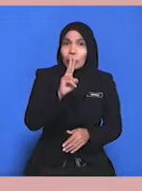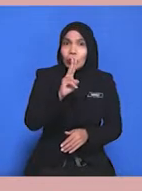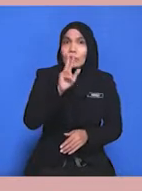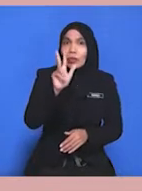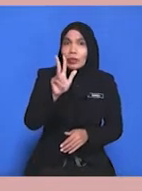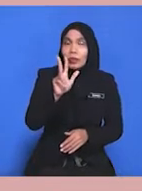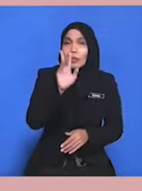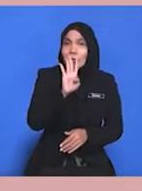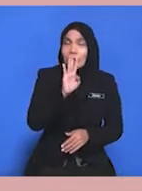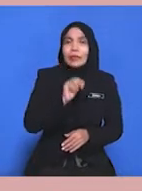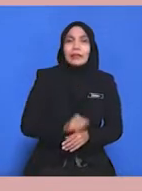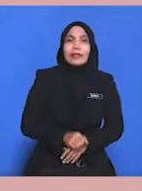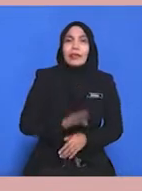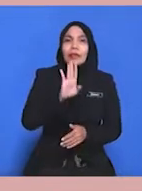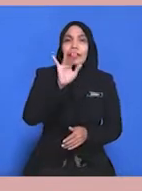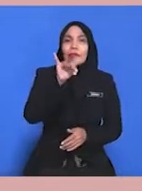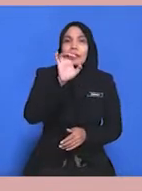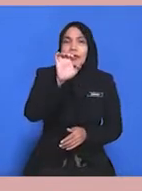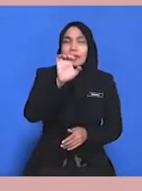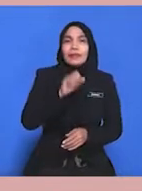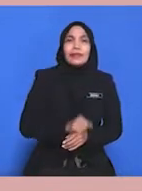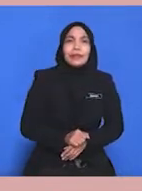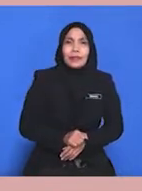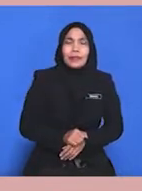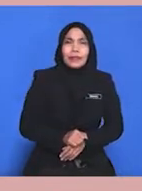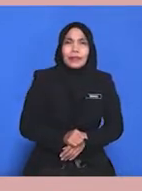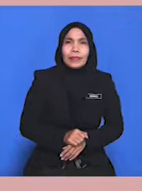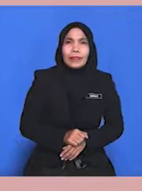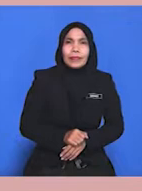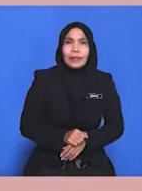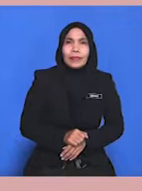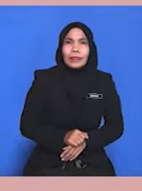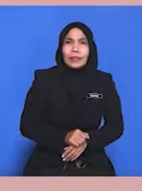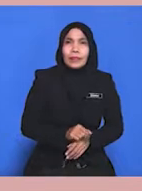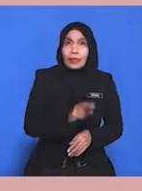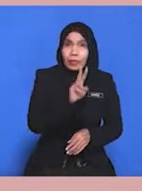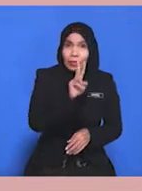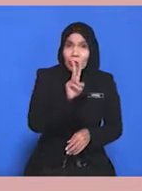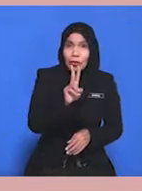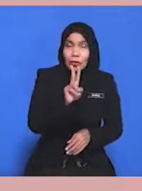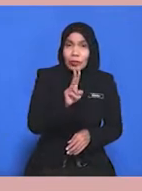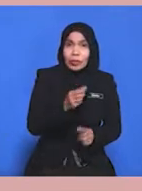Jika terdapat 2 pasukan bye, maka kedua-dua susunan adalah seperti berikut.